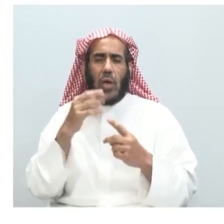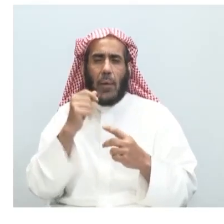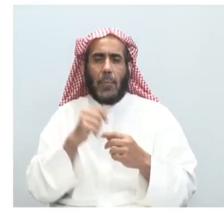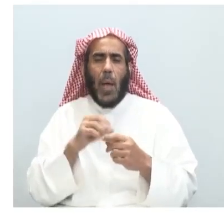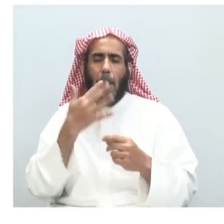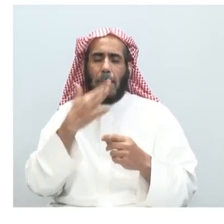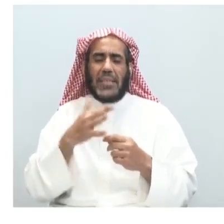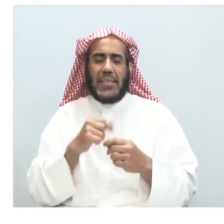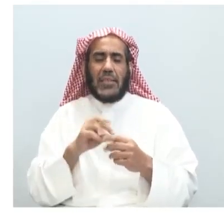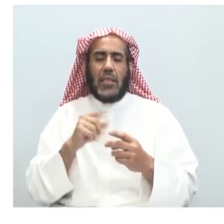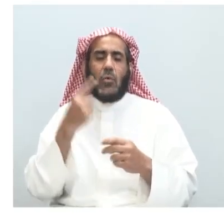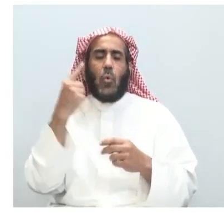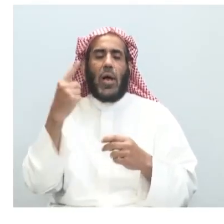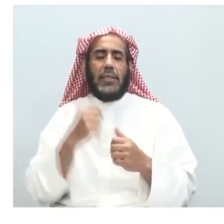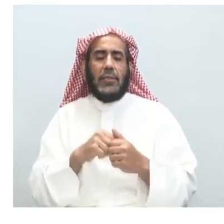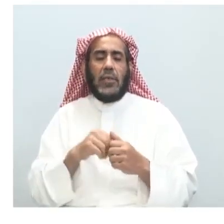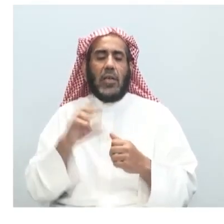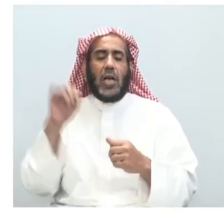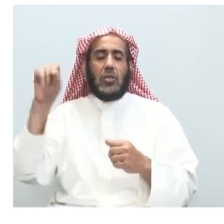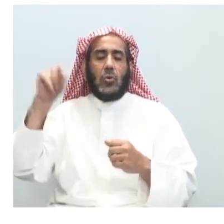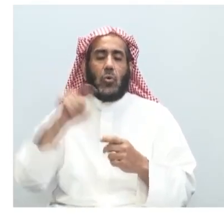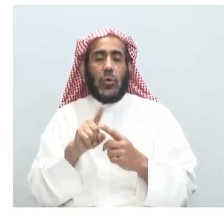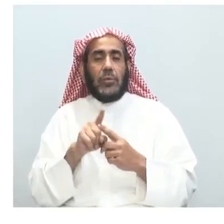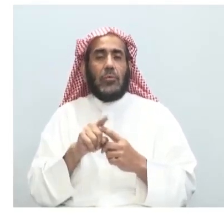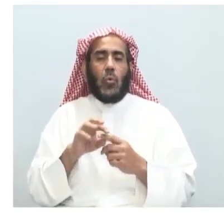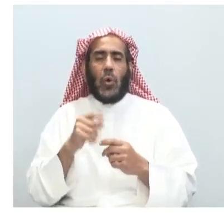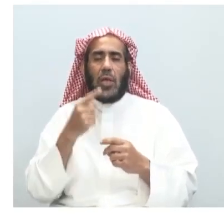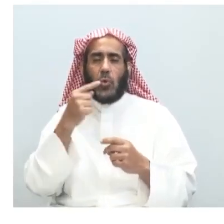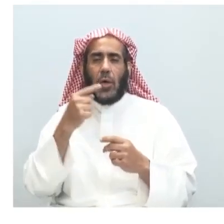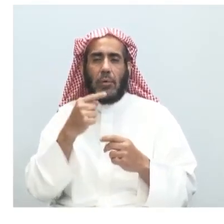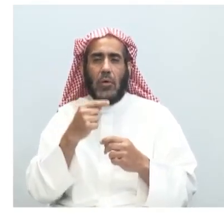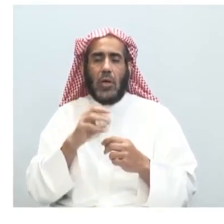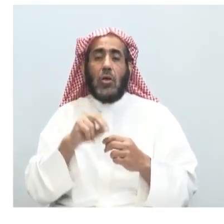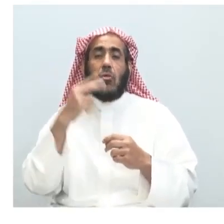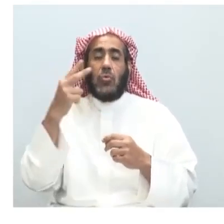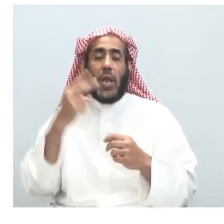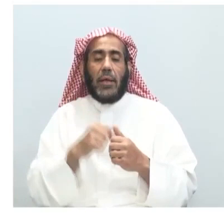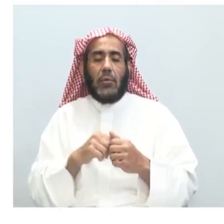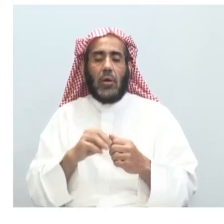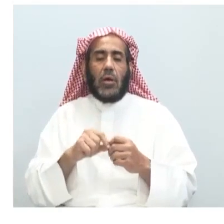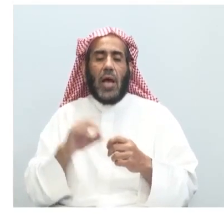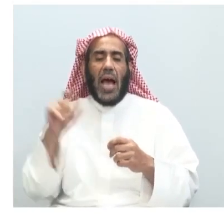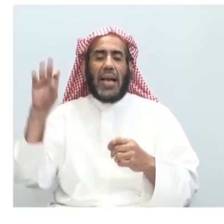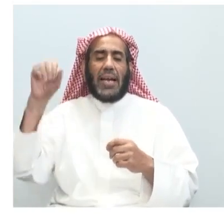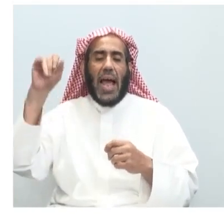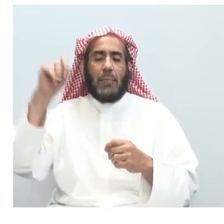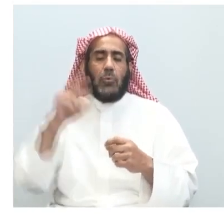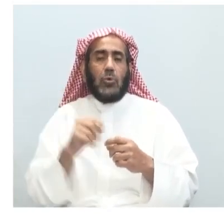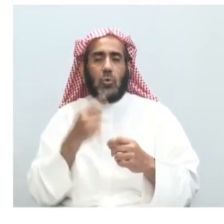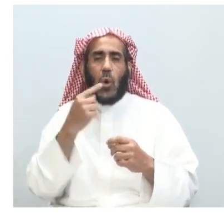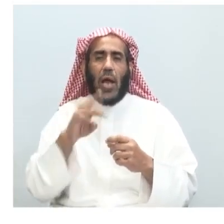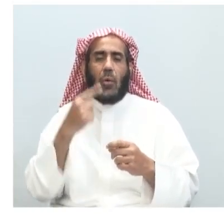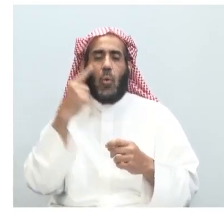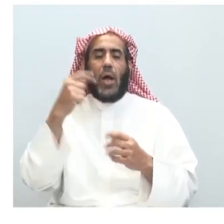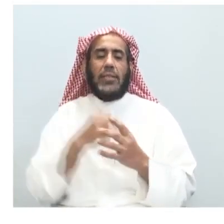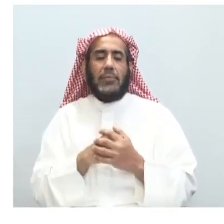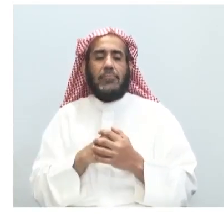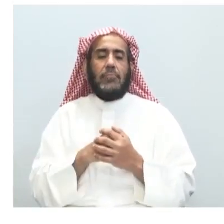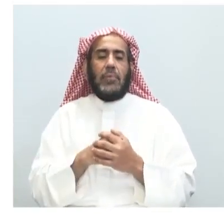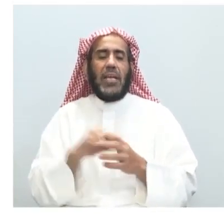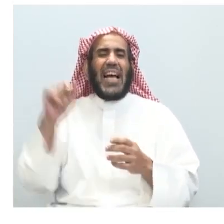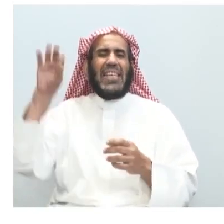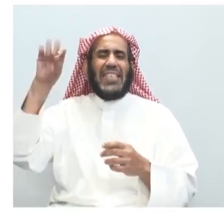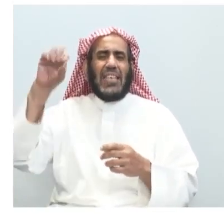بسيط اذا احادي السكروز هو السكر ثنائي الريبوز هو سكر احادي